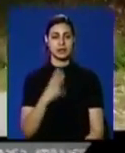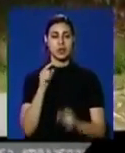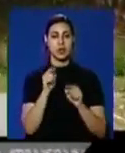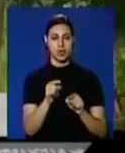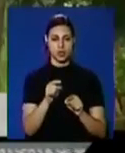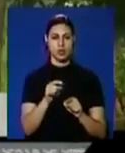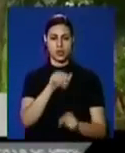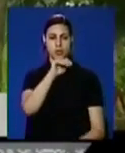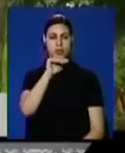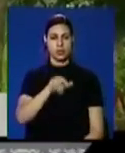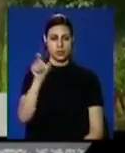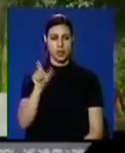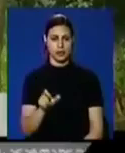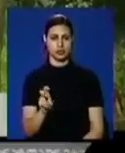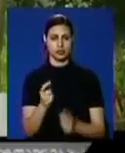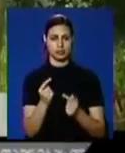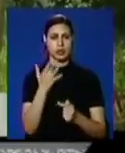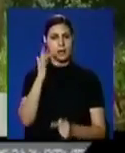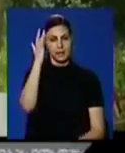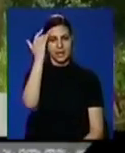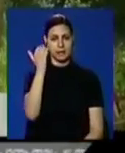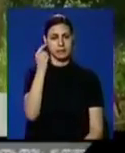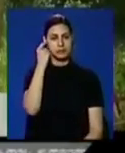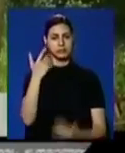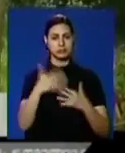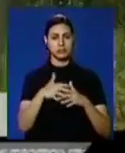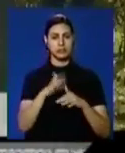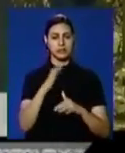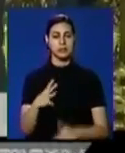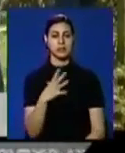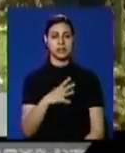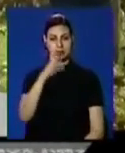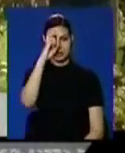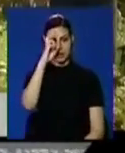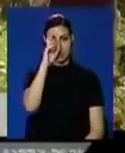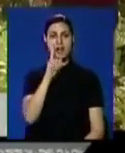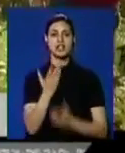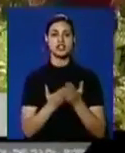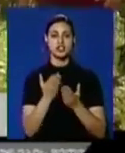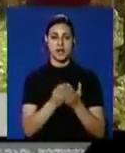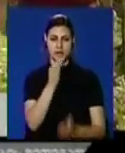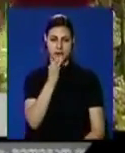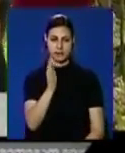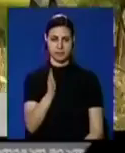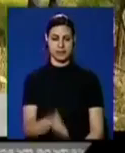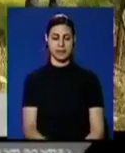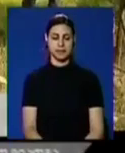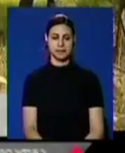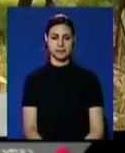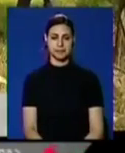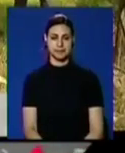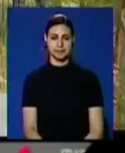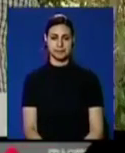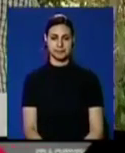პენსილვანიის უნივერსიტეტის პროფესორი არსებულ ვითარების ანალიზს გააკეთებს და საქართველოს მთავრობას შესაბამის რეკომენდაციებს მისცემს.